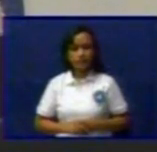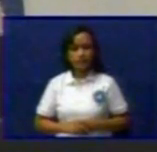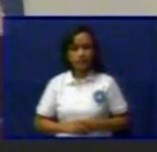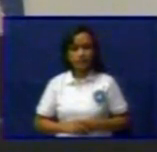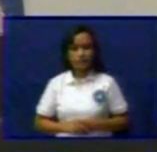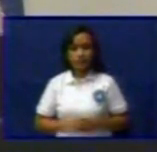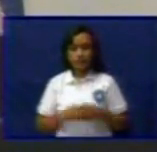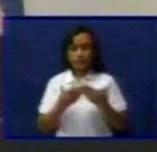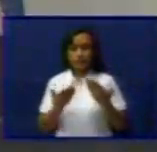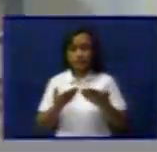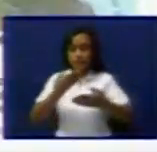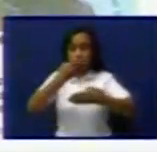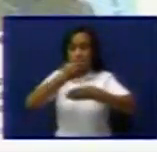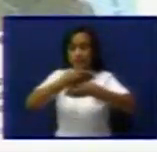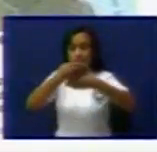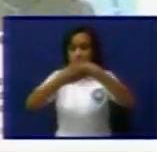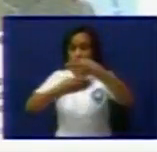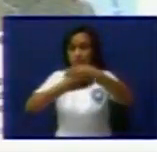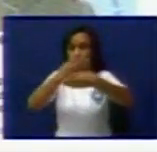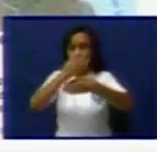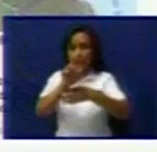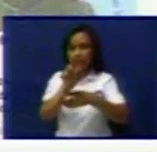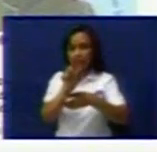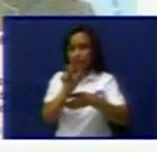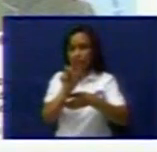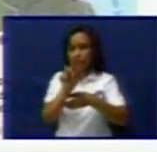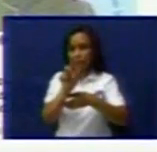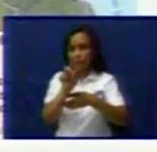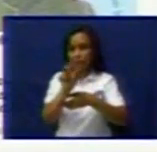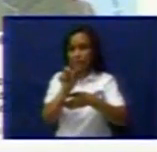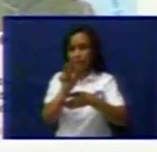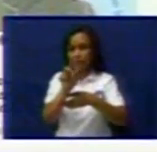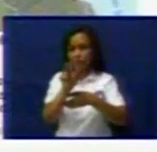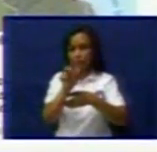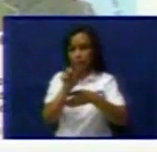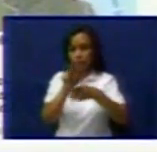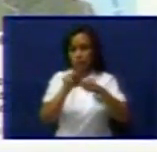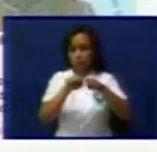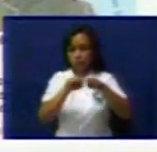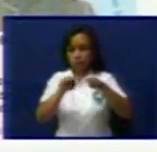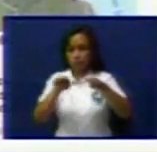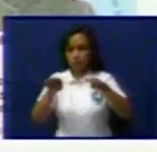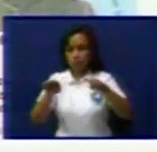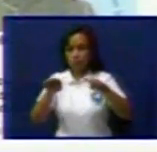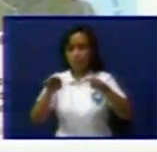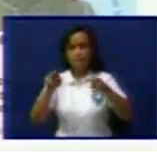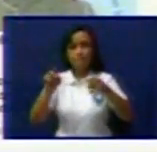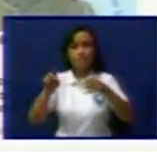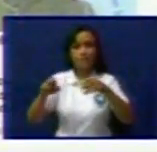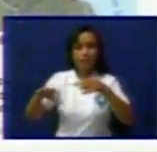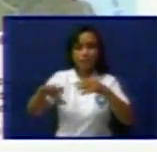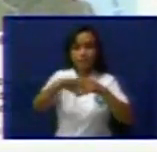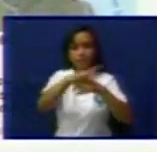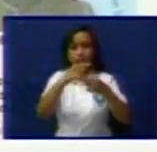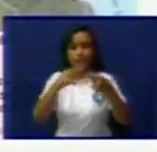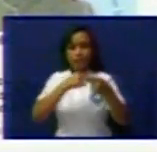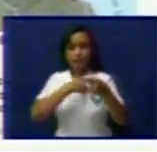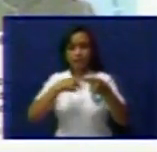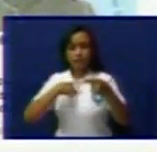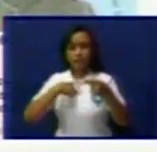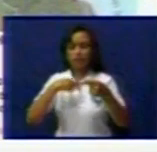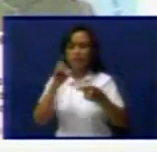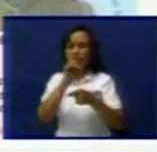同时，运河设置了两座船闸，分别在太平洋侧的布里托和加勒比海侧的彭纳格尔达河和埃洛伊萨河交汇处。 Se construirán dos esclusas en el canal. En el lado pacífico, la esclusa